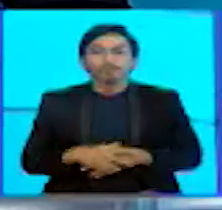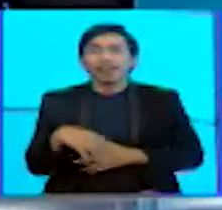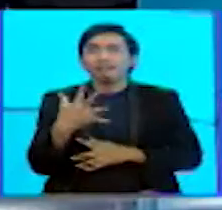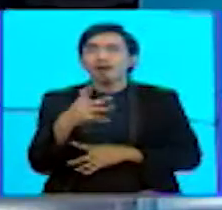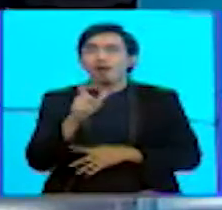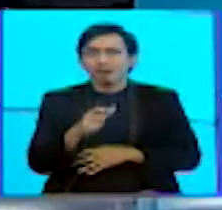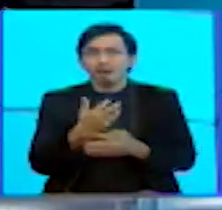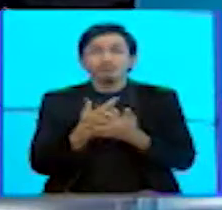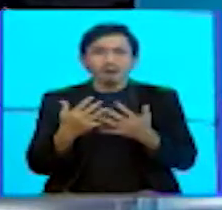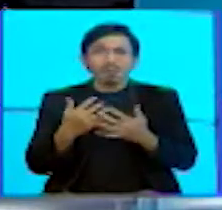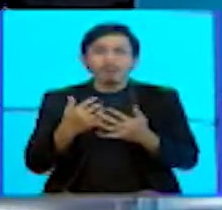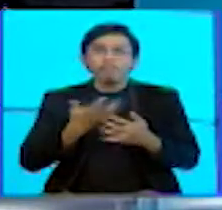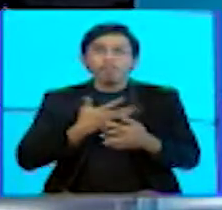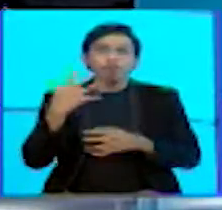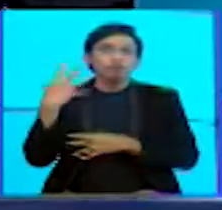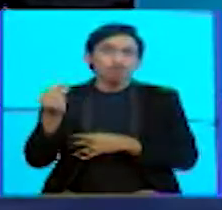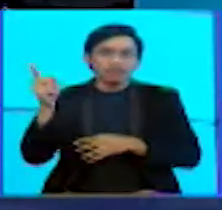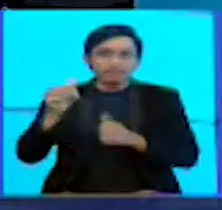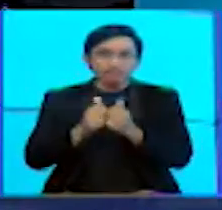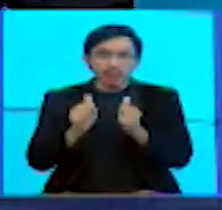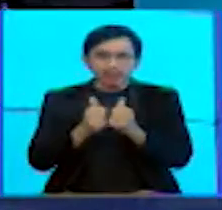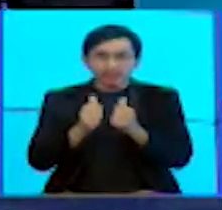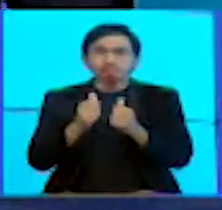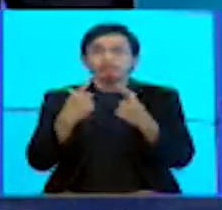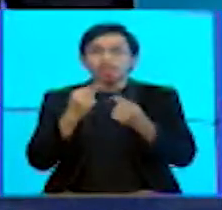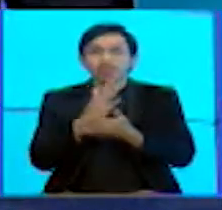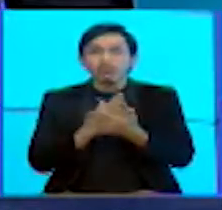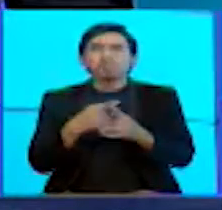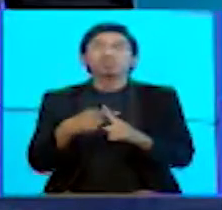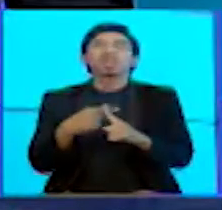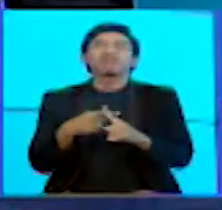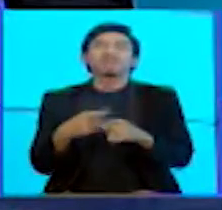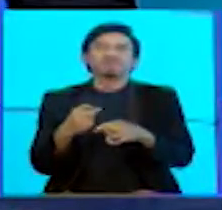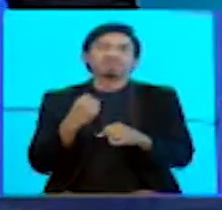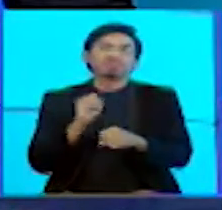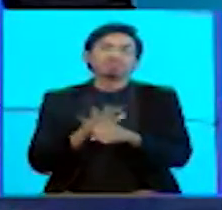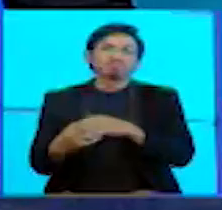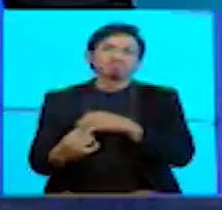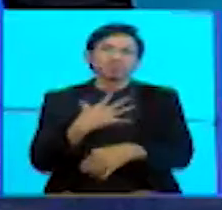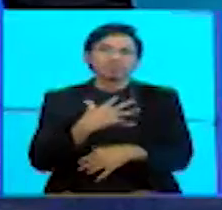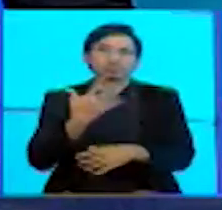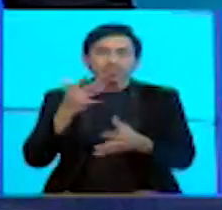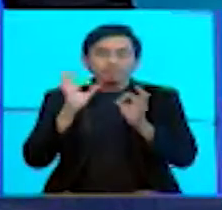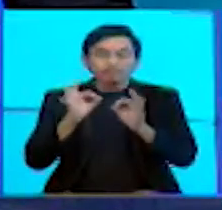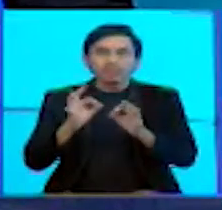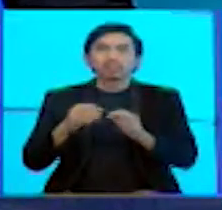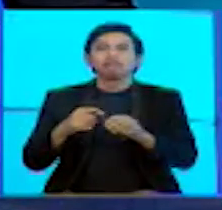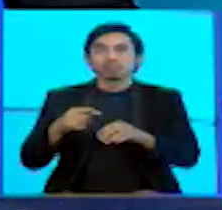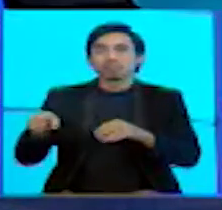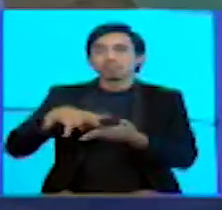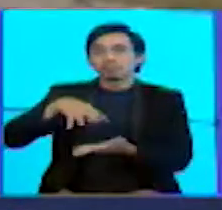25 orang warga yang nekat mudik ke Pati Jawa Tengah dinyatakan positif terpapar copied mungkin usai terjaring penyekatan